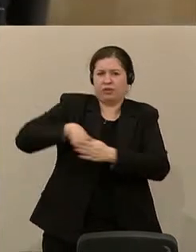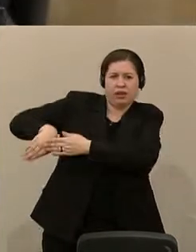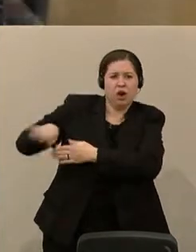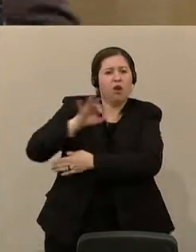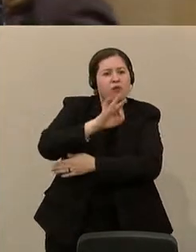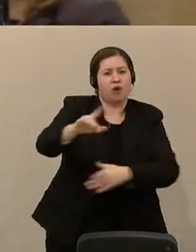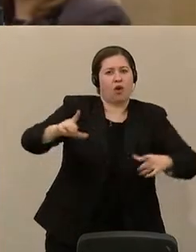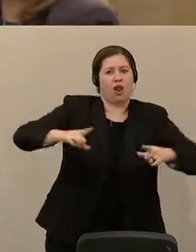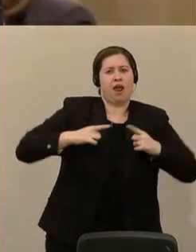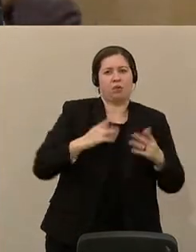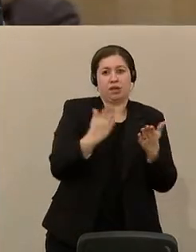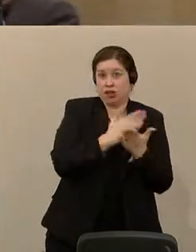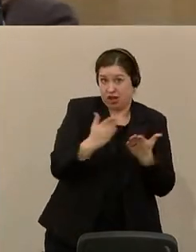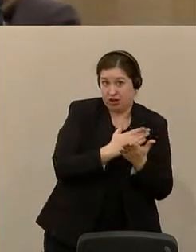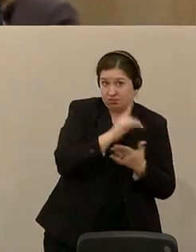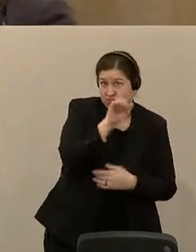entscheiden?